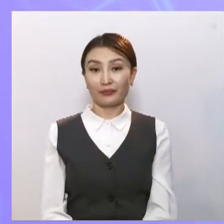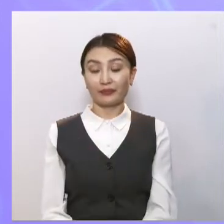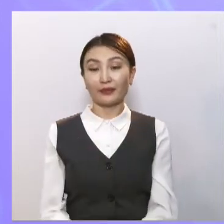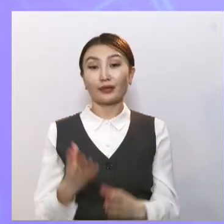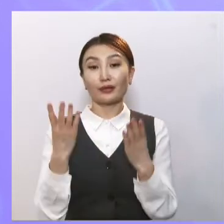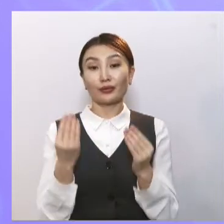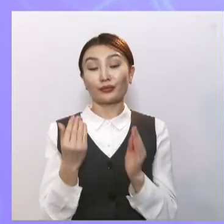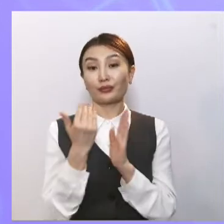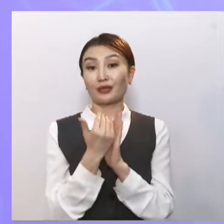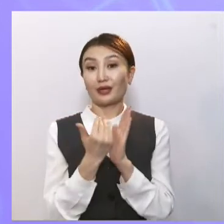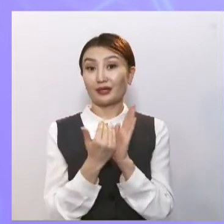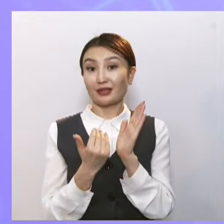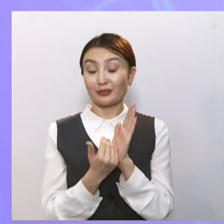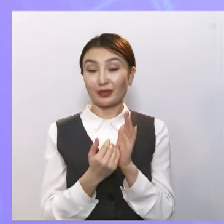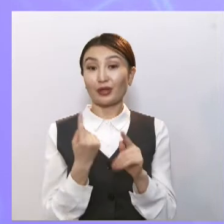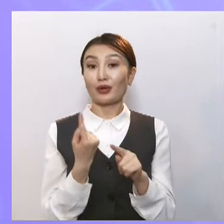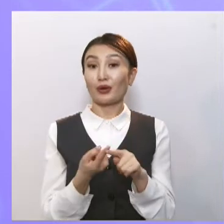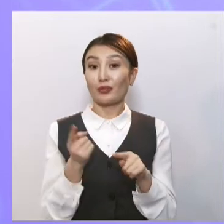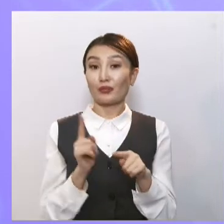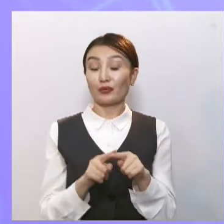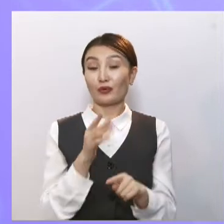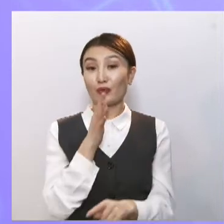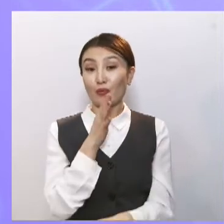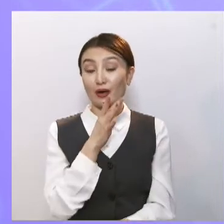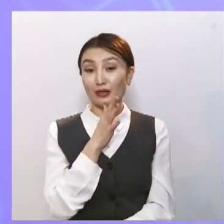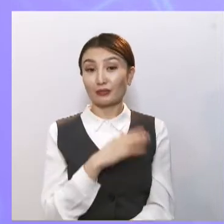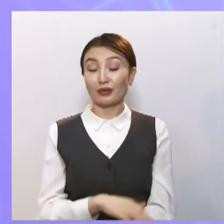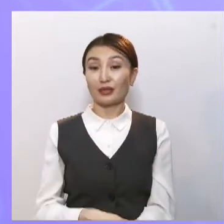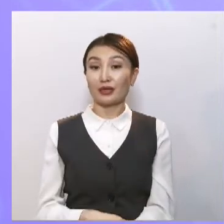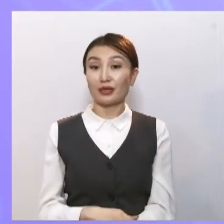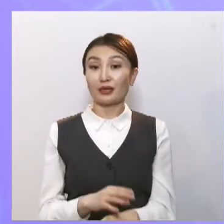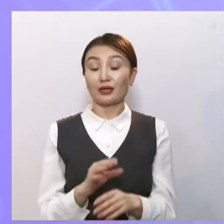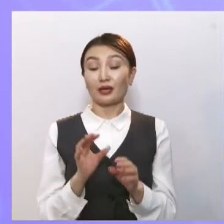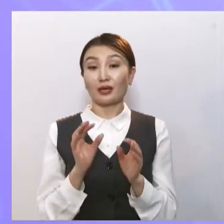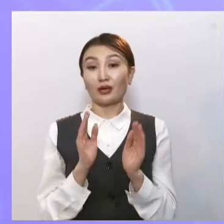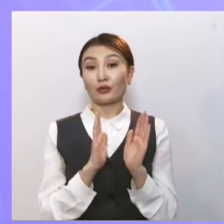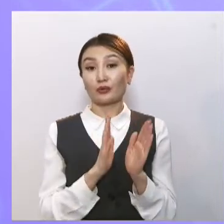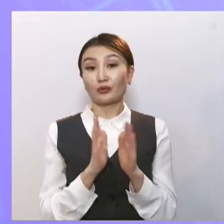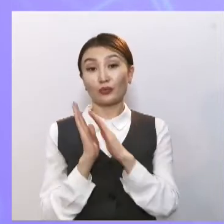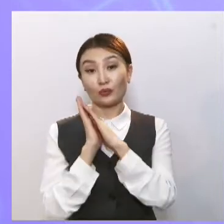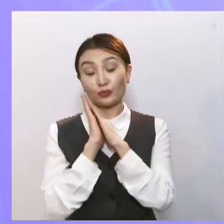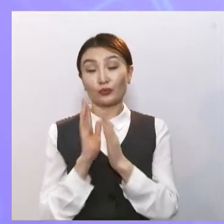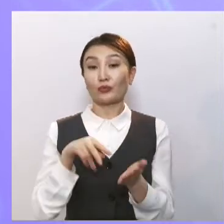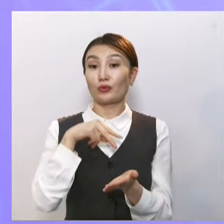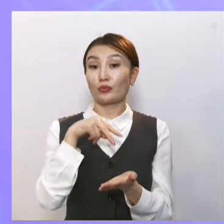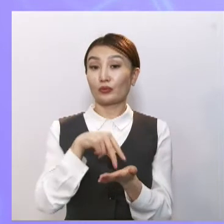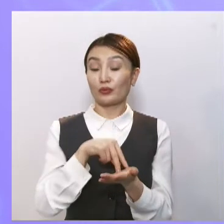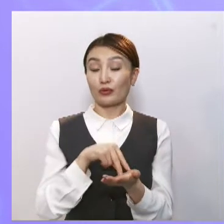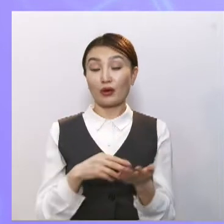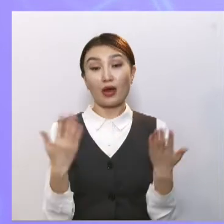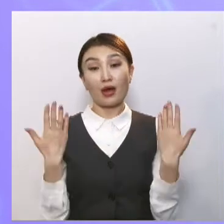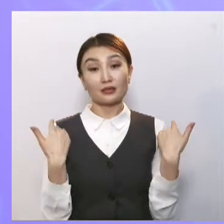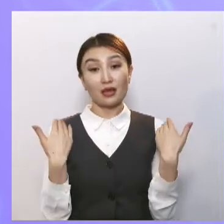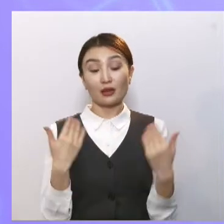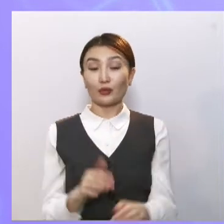Күн тартиби бул убакыт менен туруу, уктоо, эс